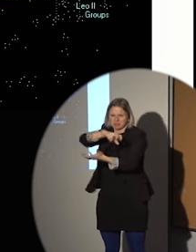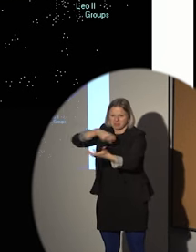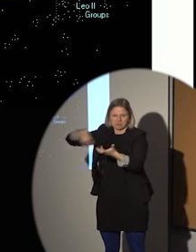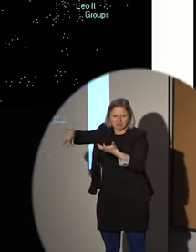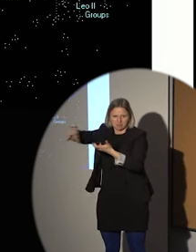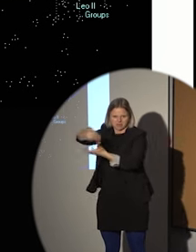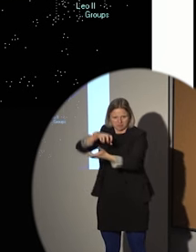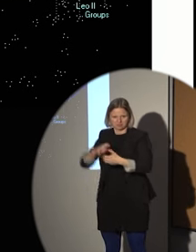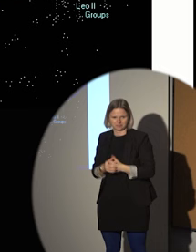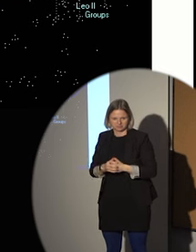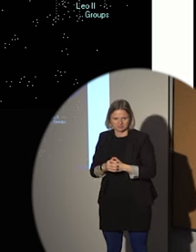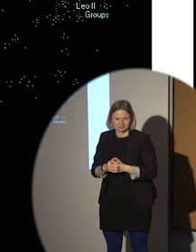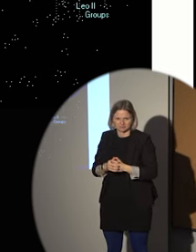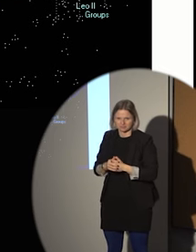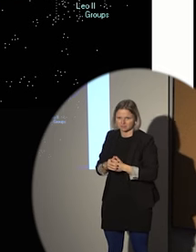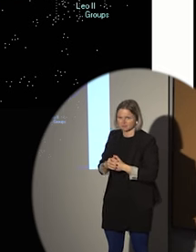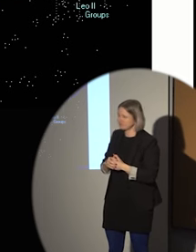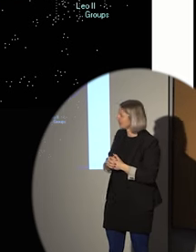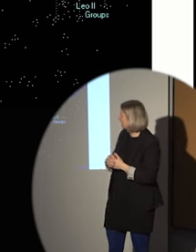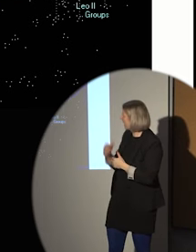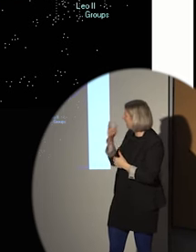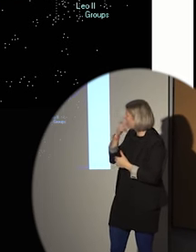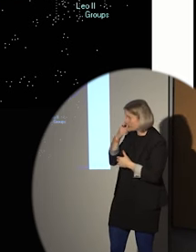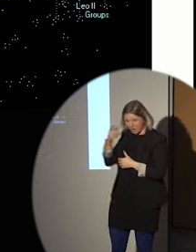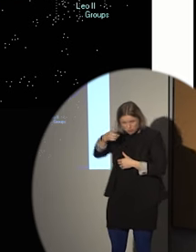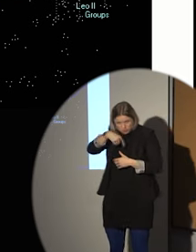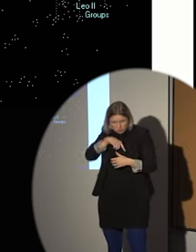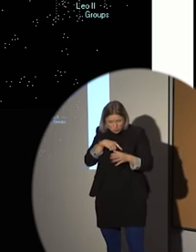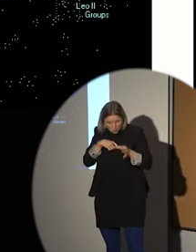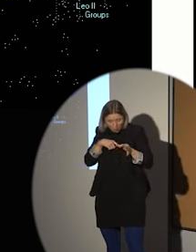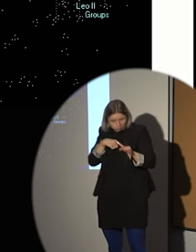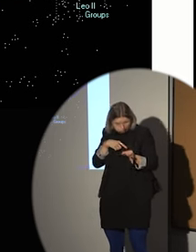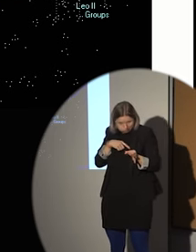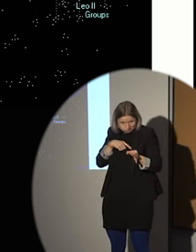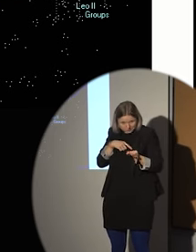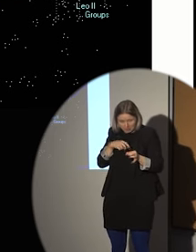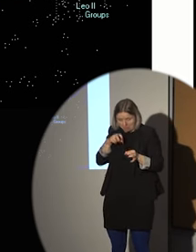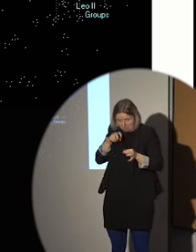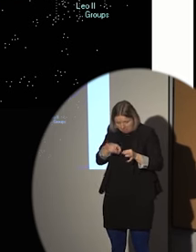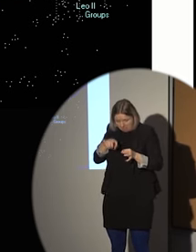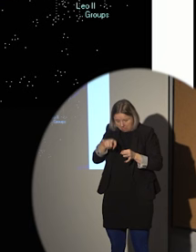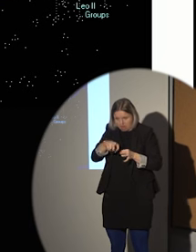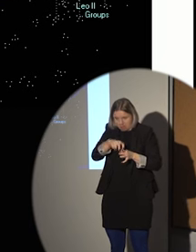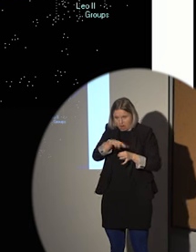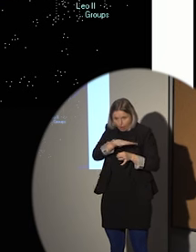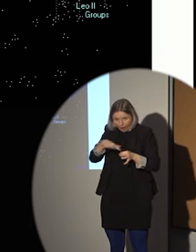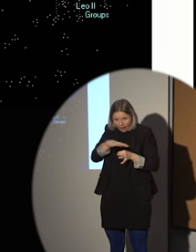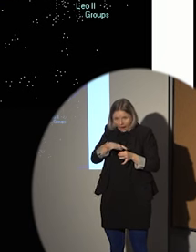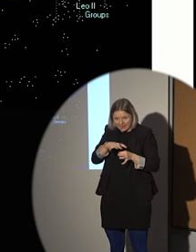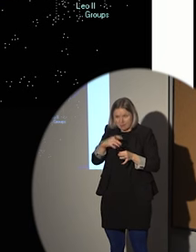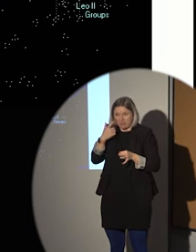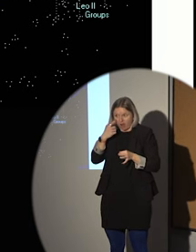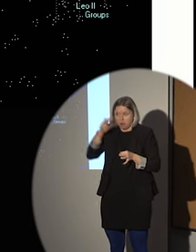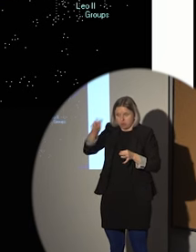particulier. Alors on voit que nous-mêmes, nous sommes entourés d'autres groupes de galaxies. Il y a le groupe local, mais d'autres